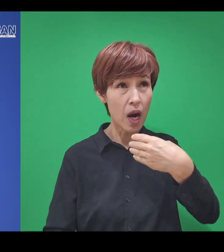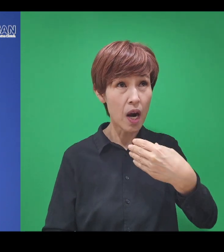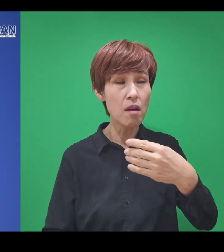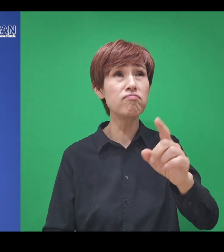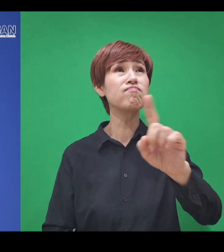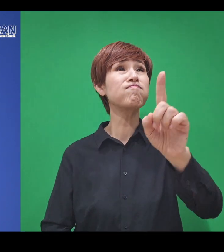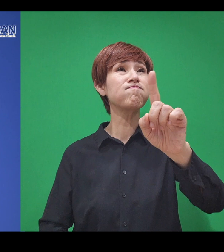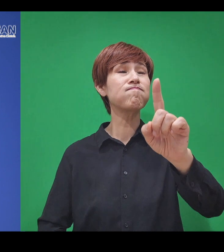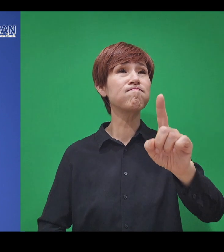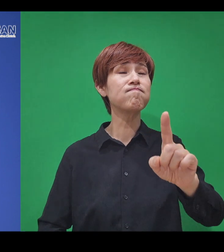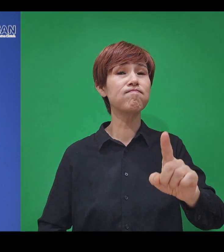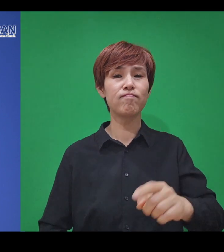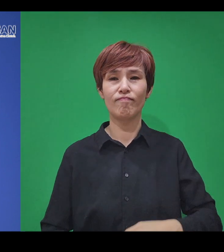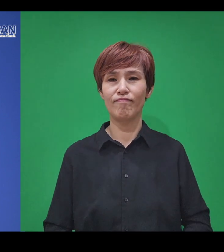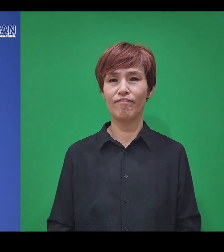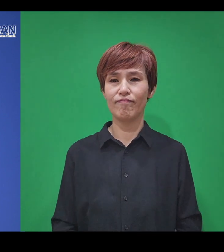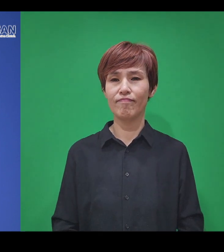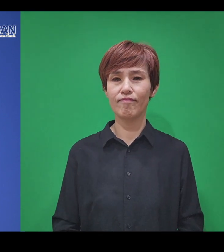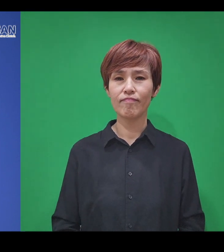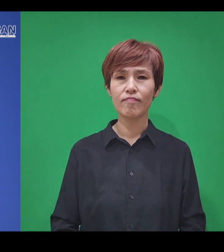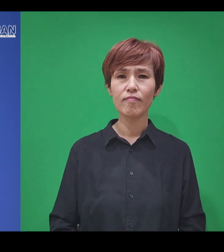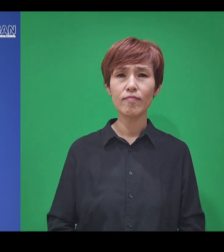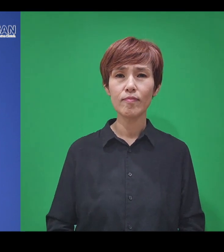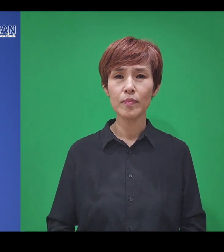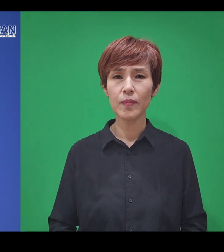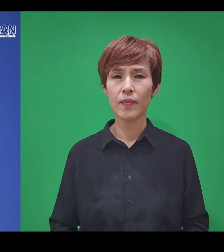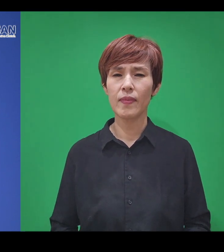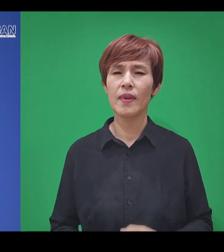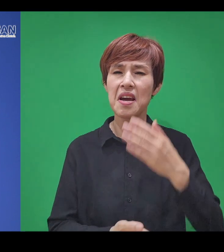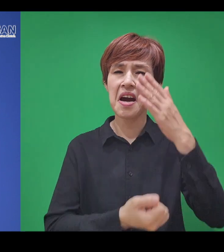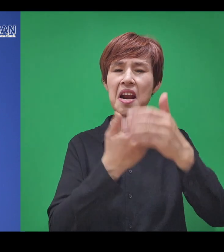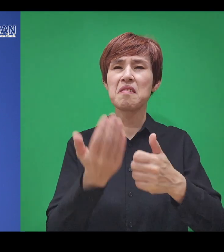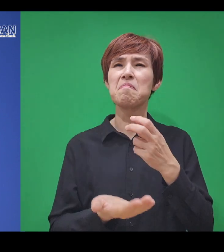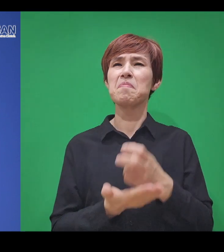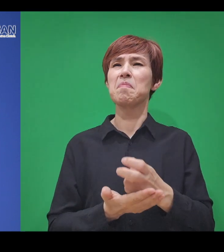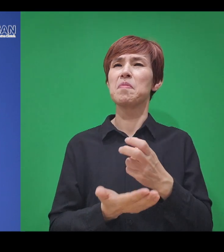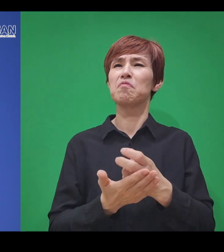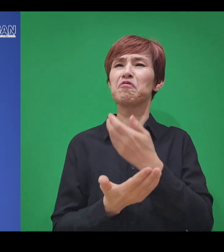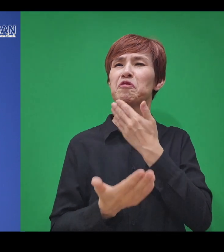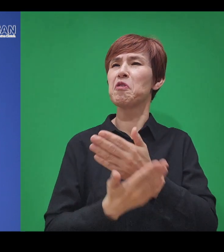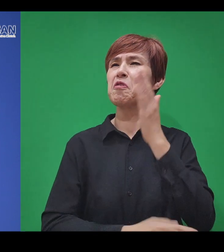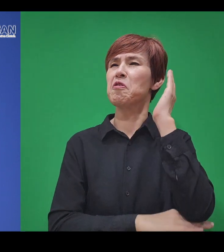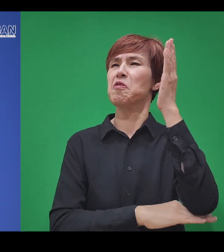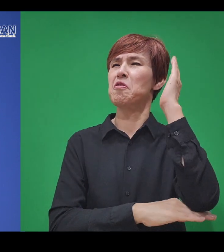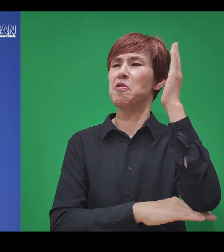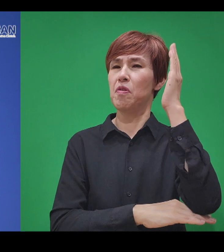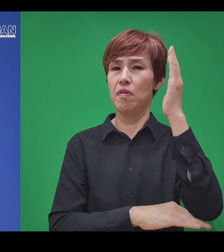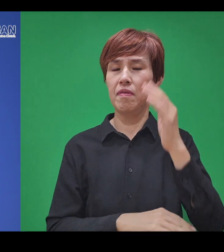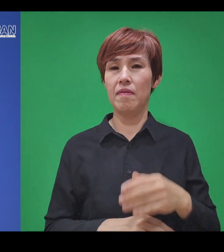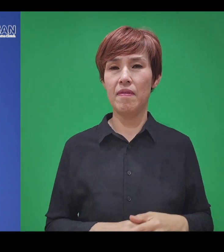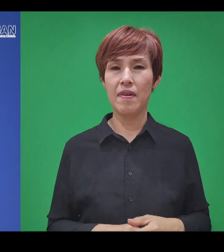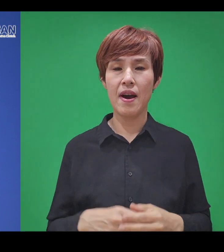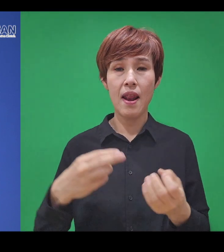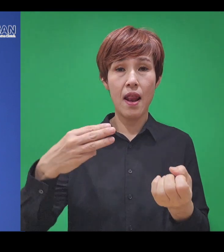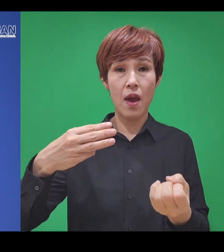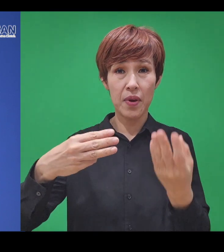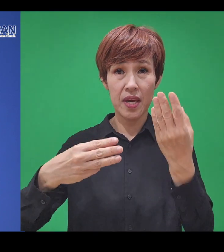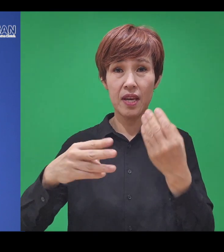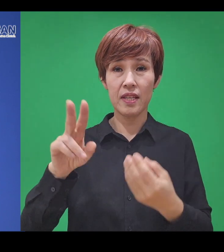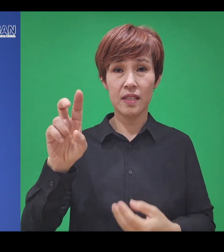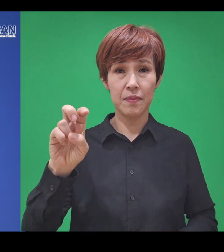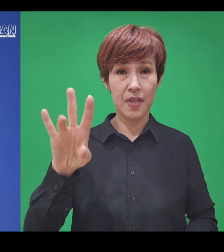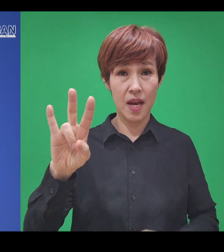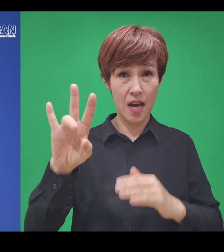겁니다. 이 사람들이 입만 열면 하나님의 법 이야기하거든요. 레위기 24장 16절에